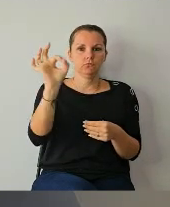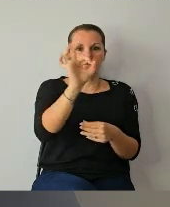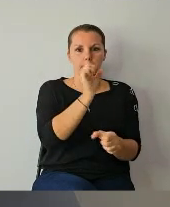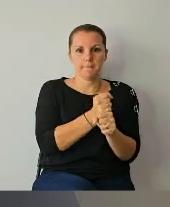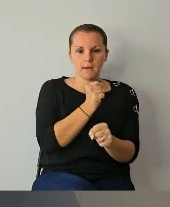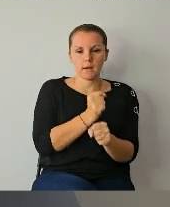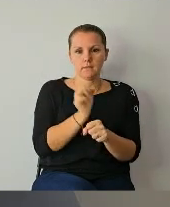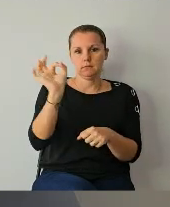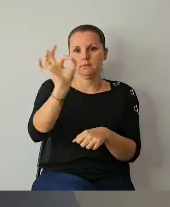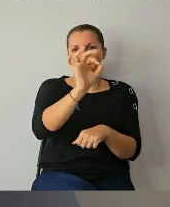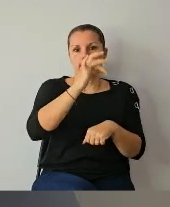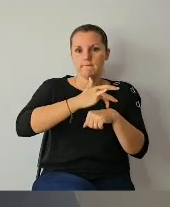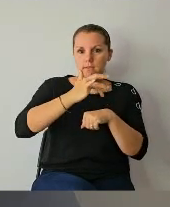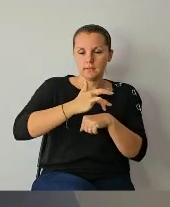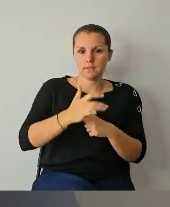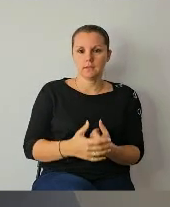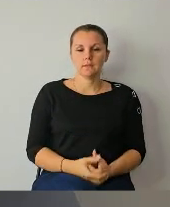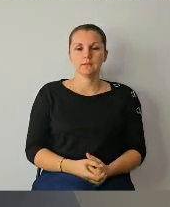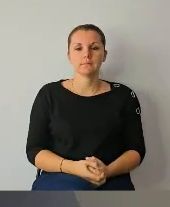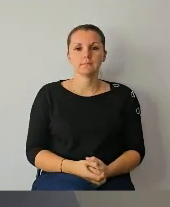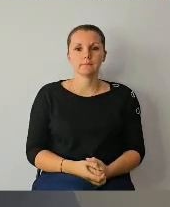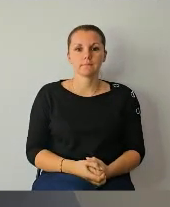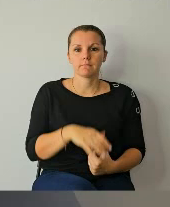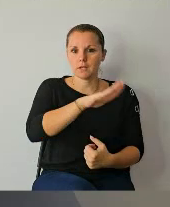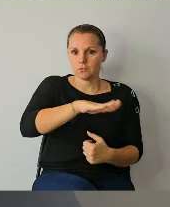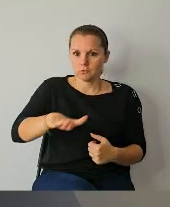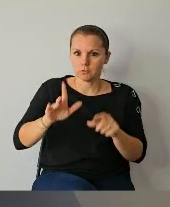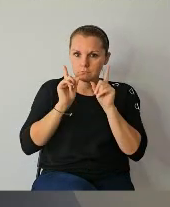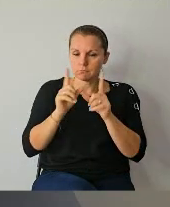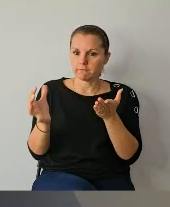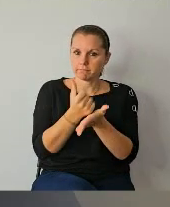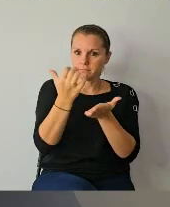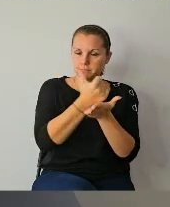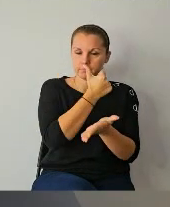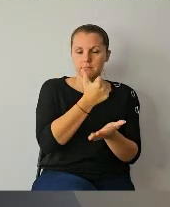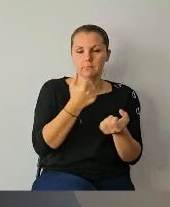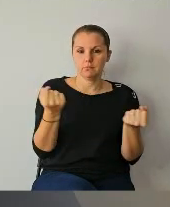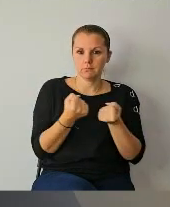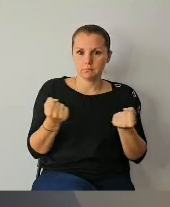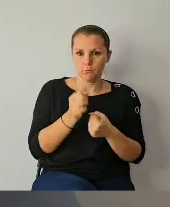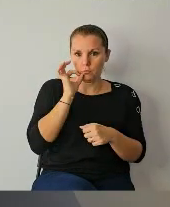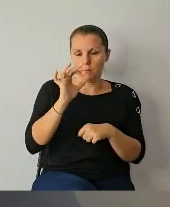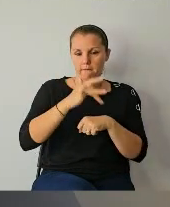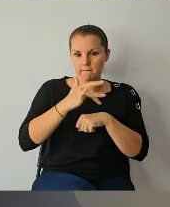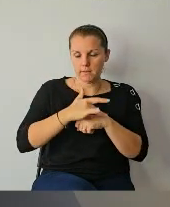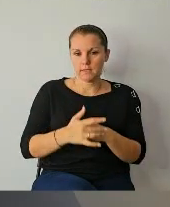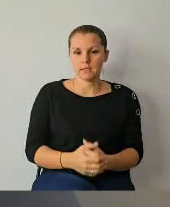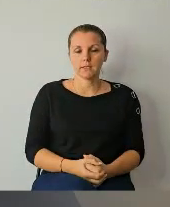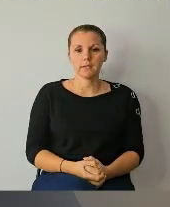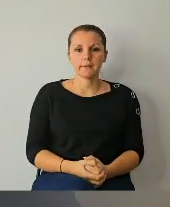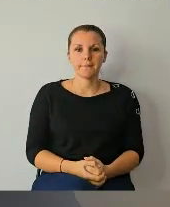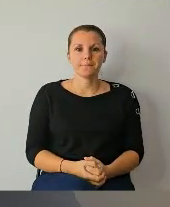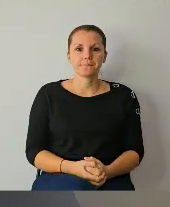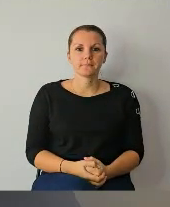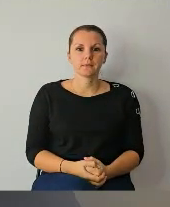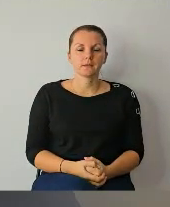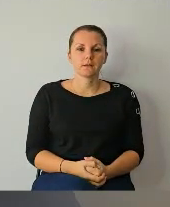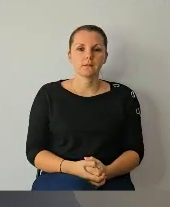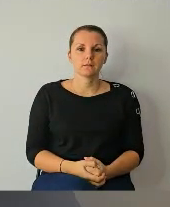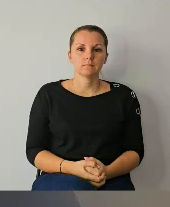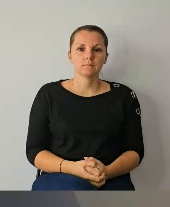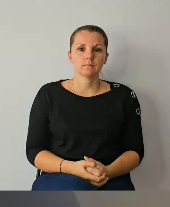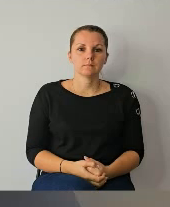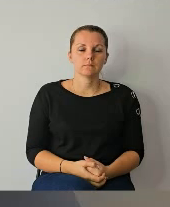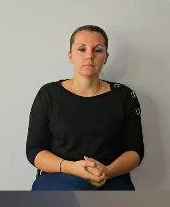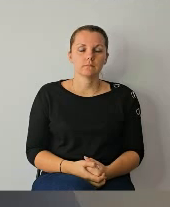wyniki, które tutaj dzieci osiągają w tym ostatnim roku. Bardzo dobre wyniki, o czym